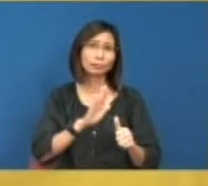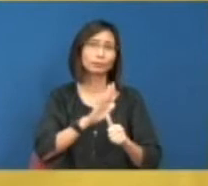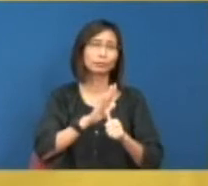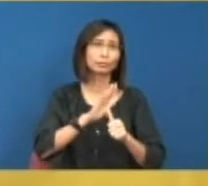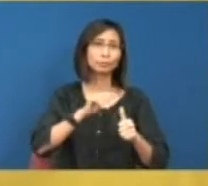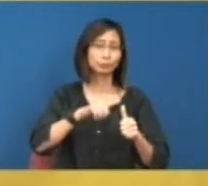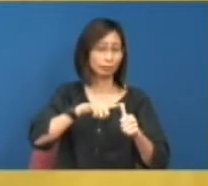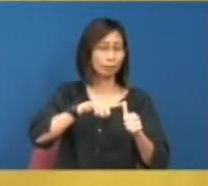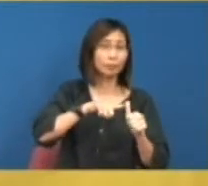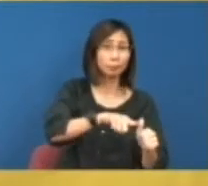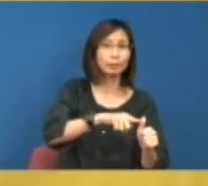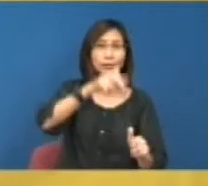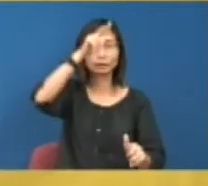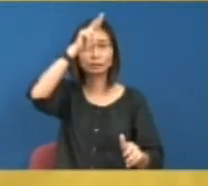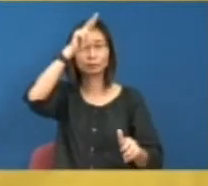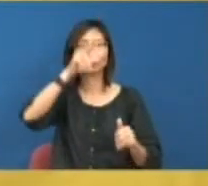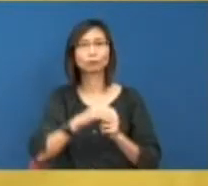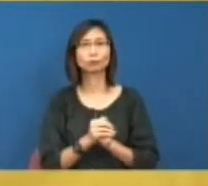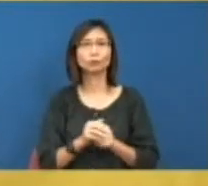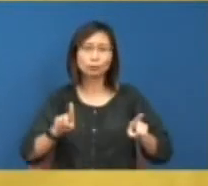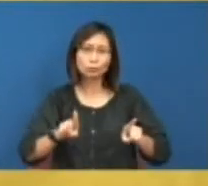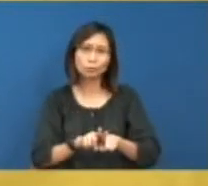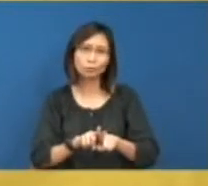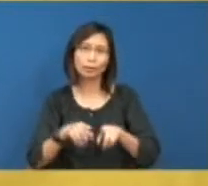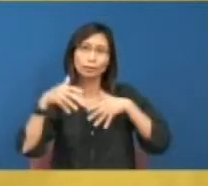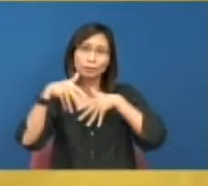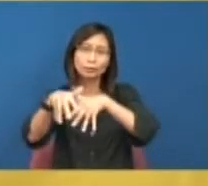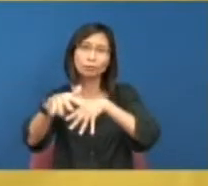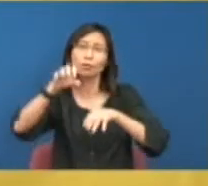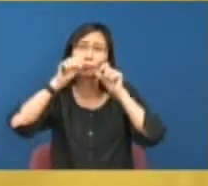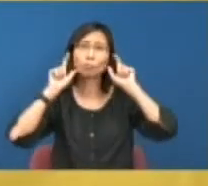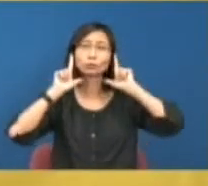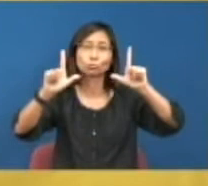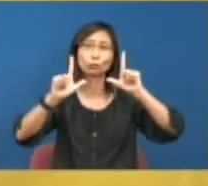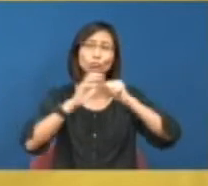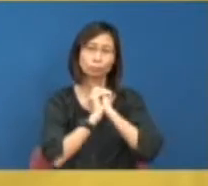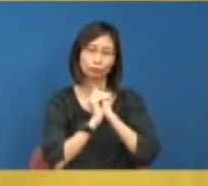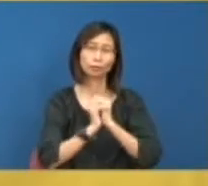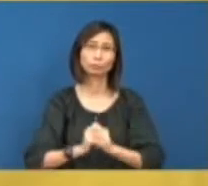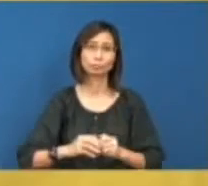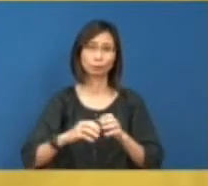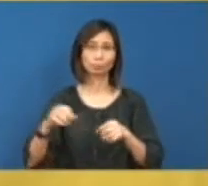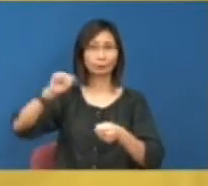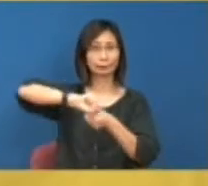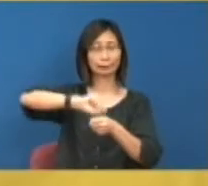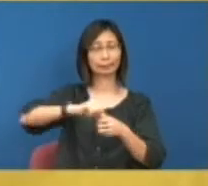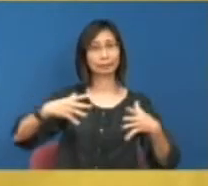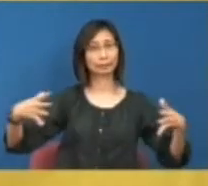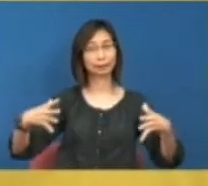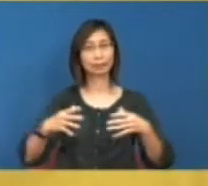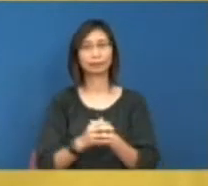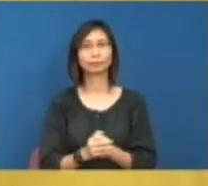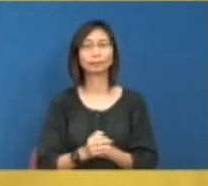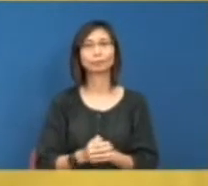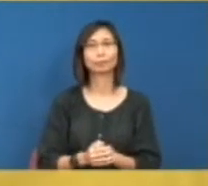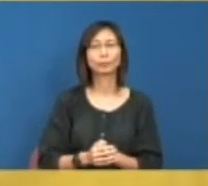樣將呢個遊行嘅訴求再加大一啲，或者係令佢更加顯眼一啲。